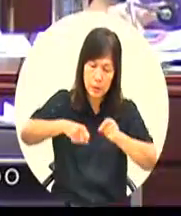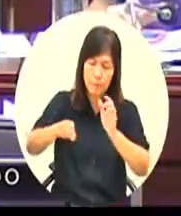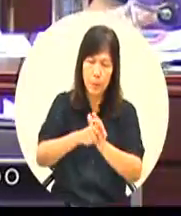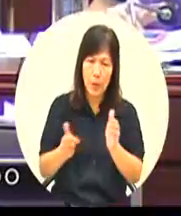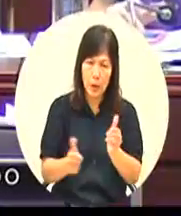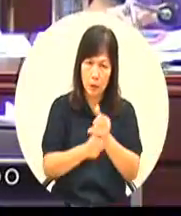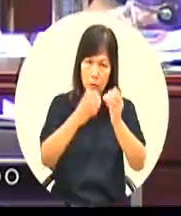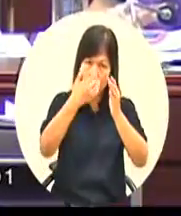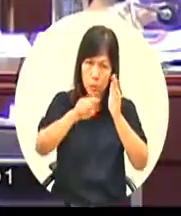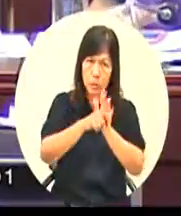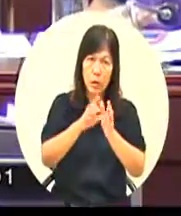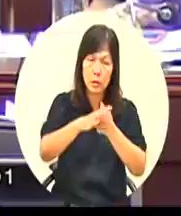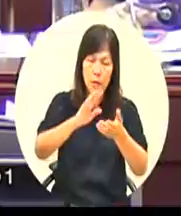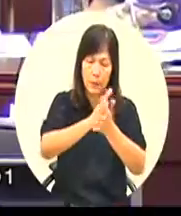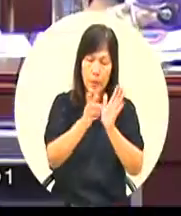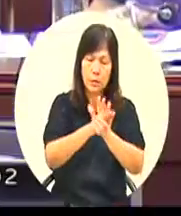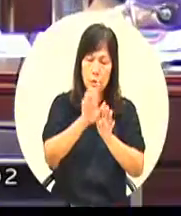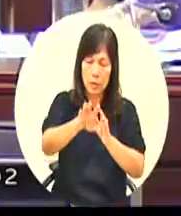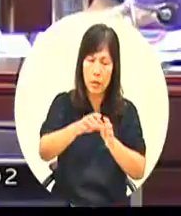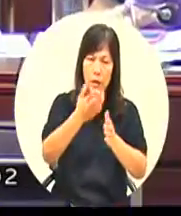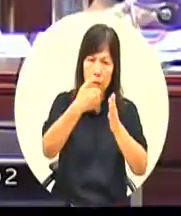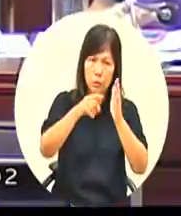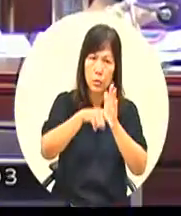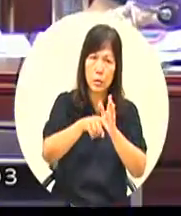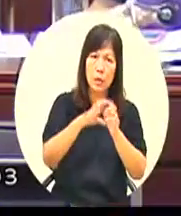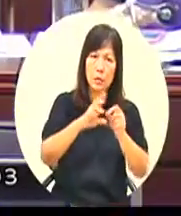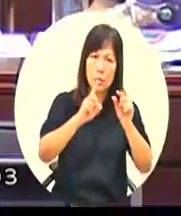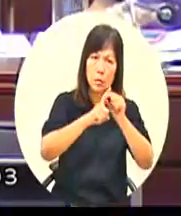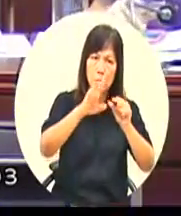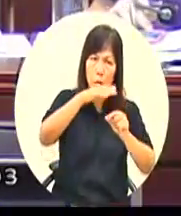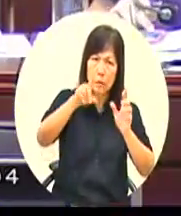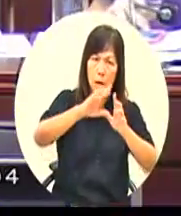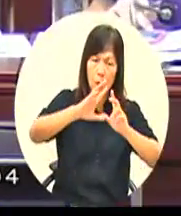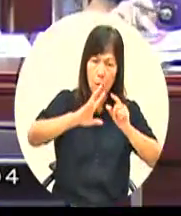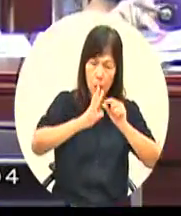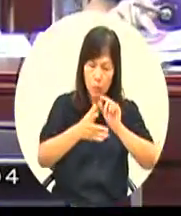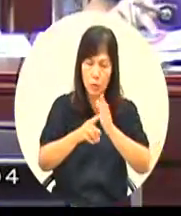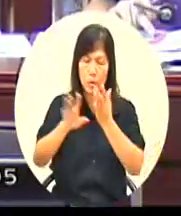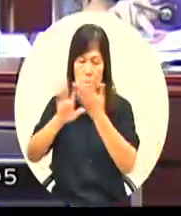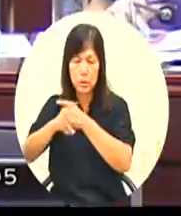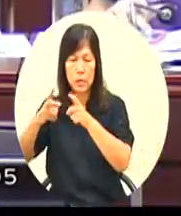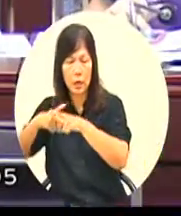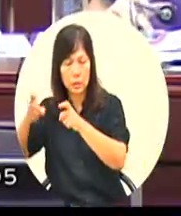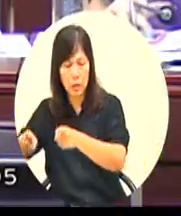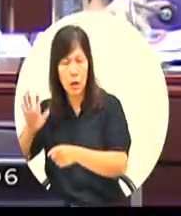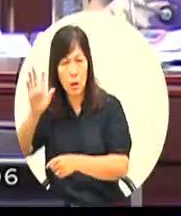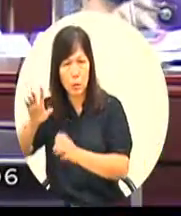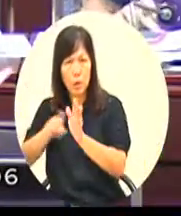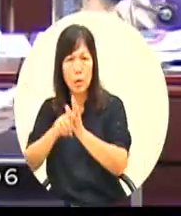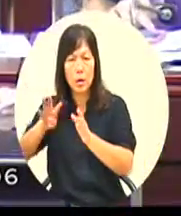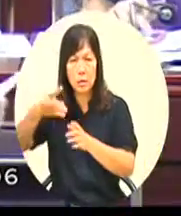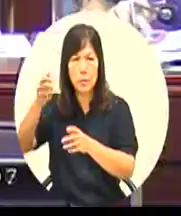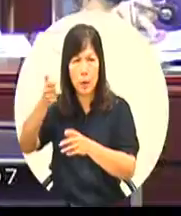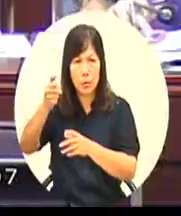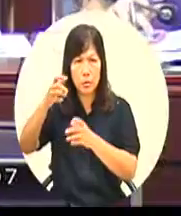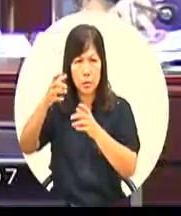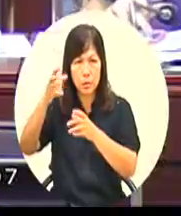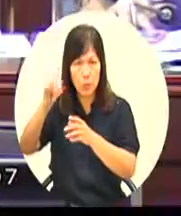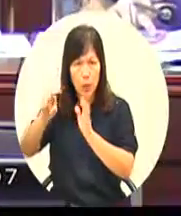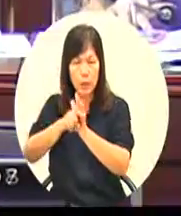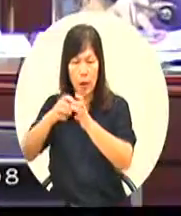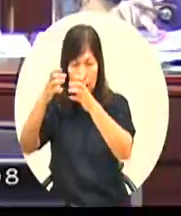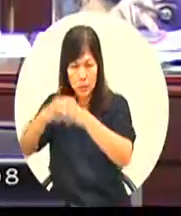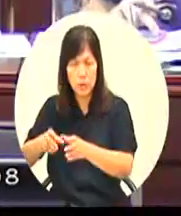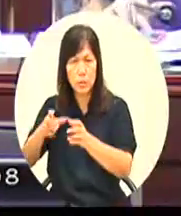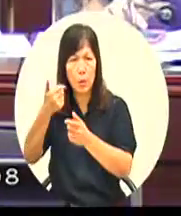啊，是一个恒星学校，就是中山国中，其实它就是在小港了。今年达到450万，它正在要建制完成一个